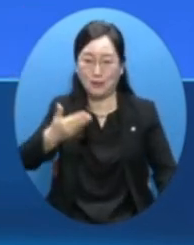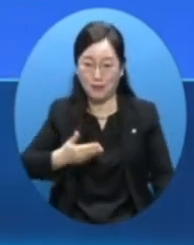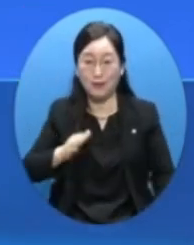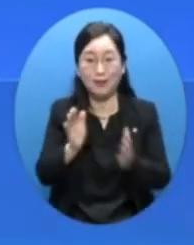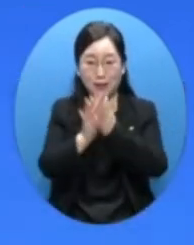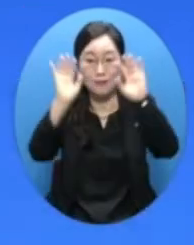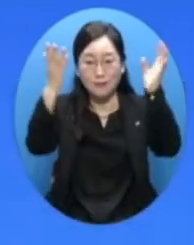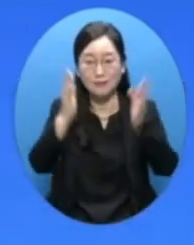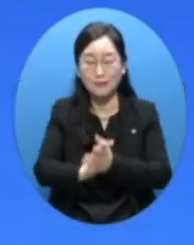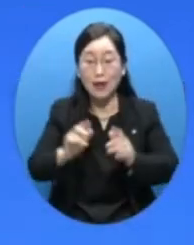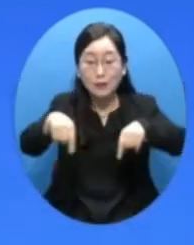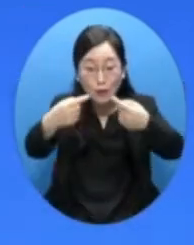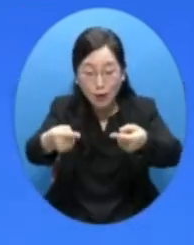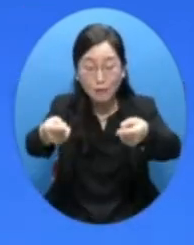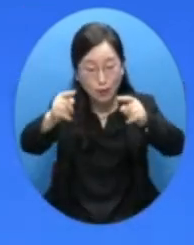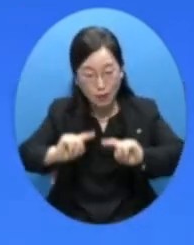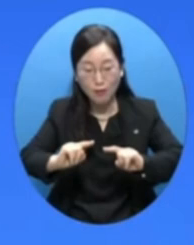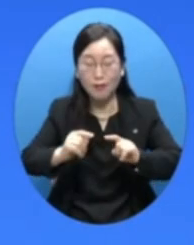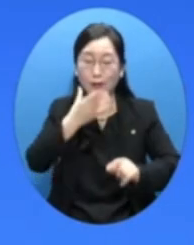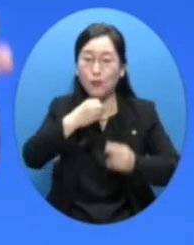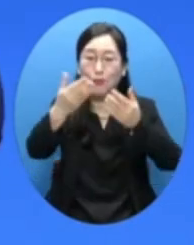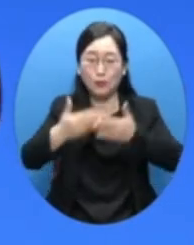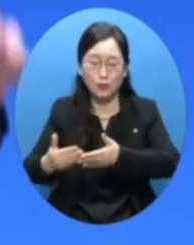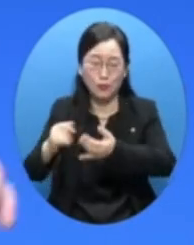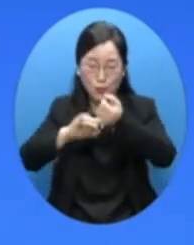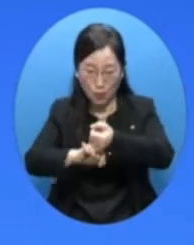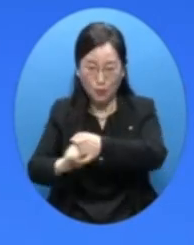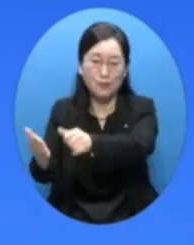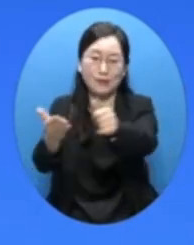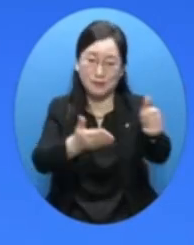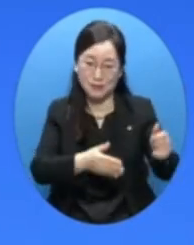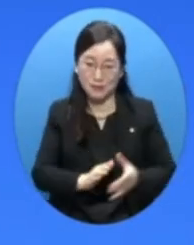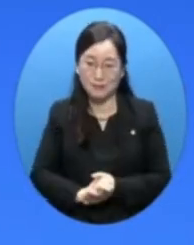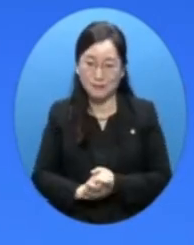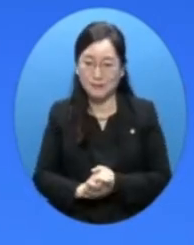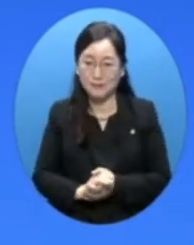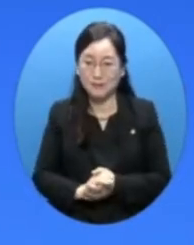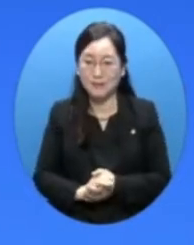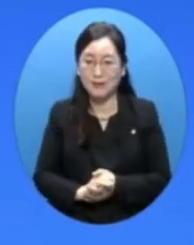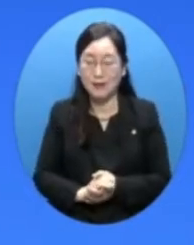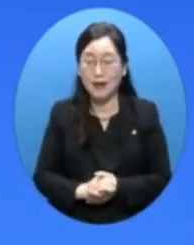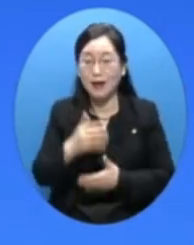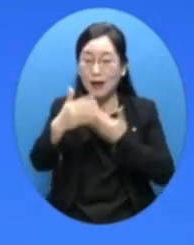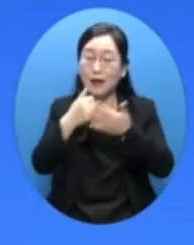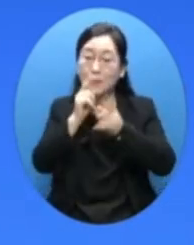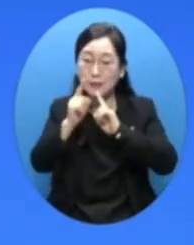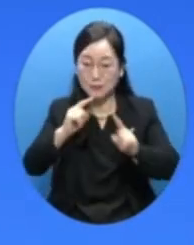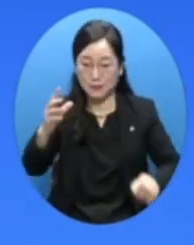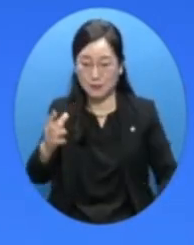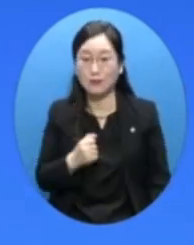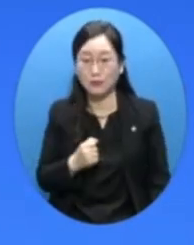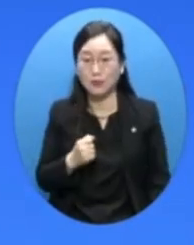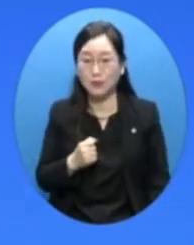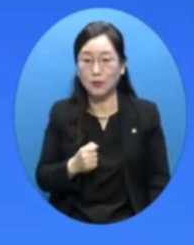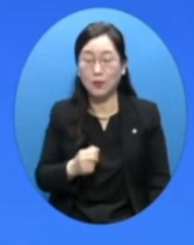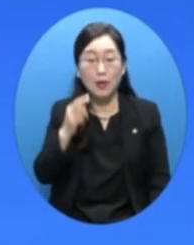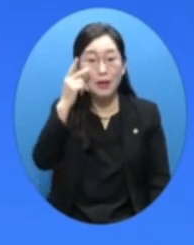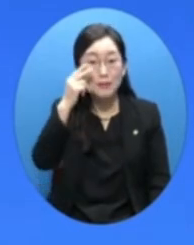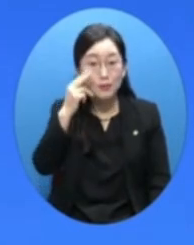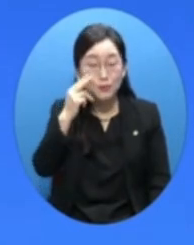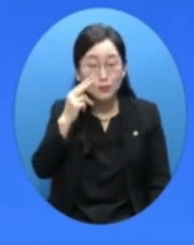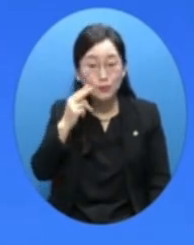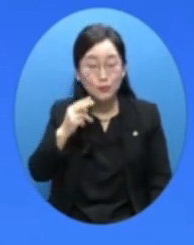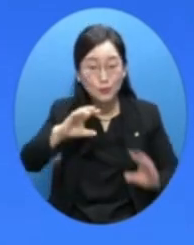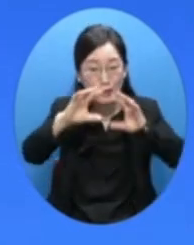할렐루야. 들어가도 복을 받고 나가도 복을 받는 여러분 모두가 되기를 바랍니다. 그래서 이 말씀을 가지고 미국에 생기는 것이